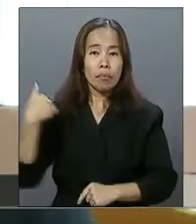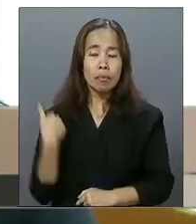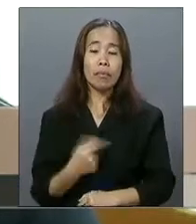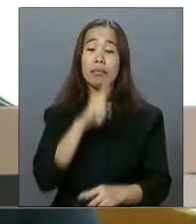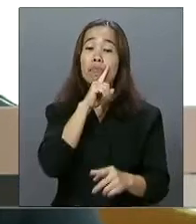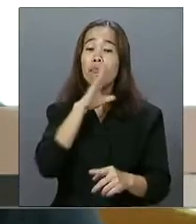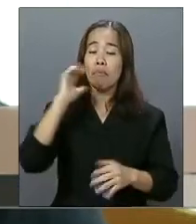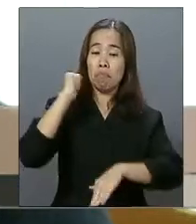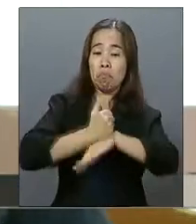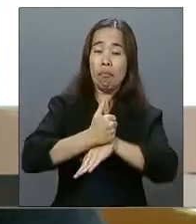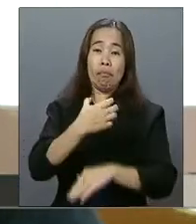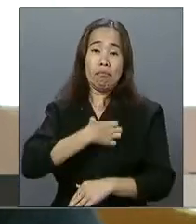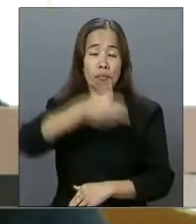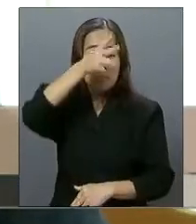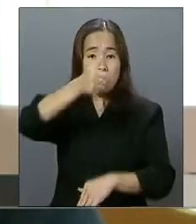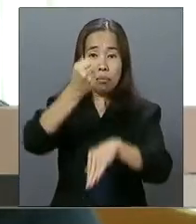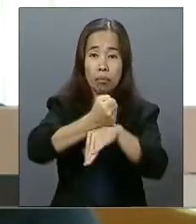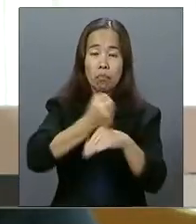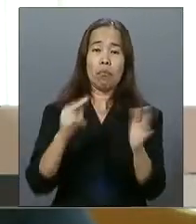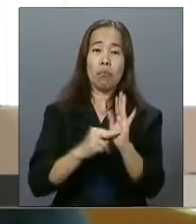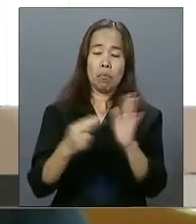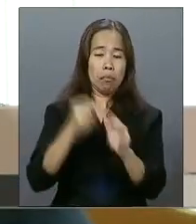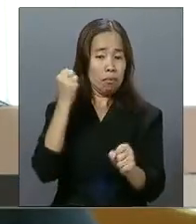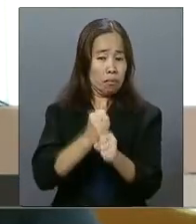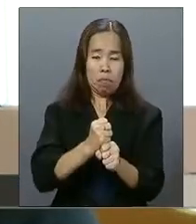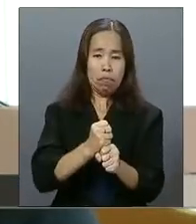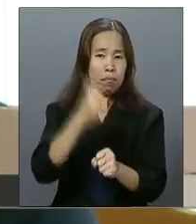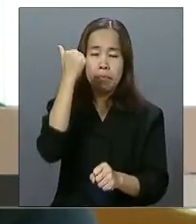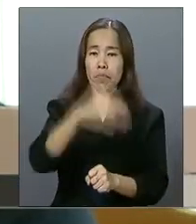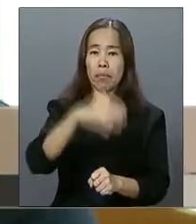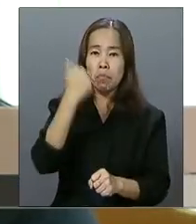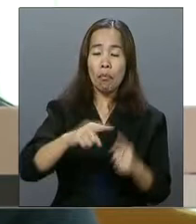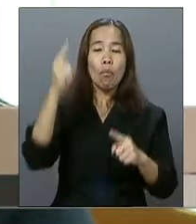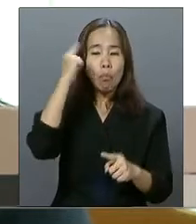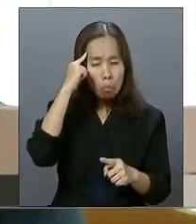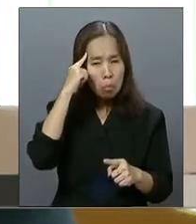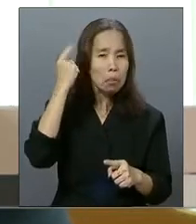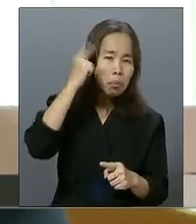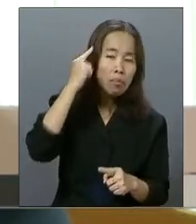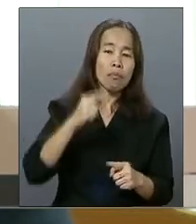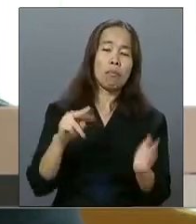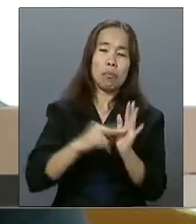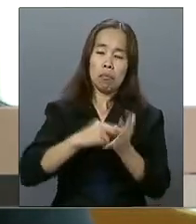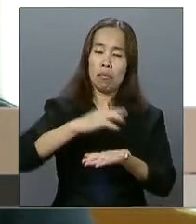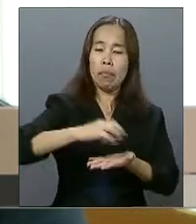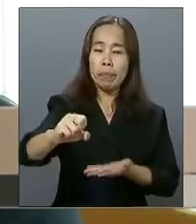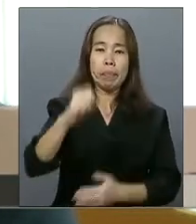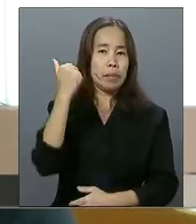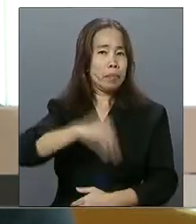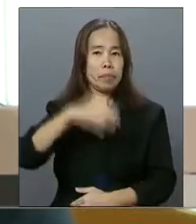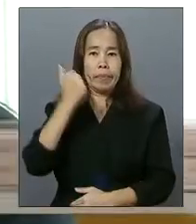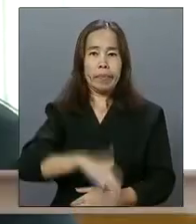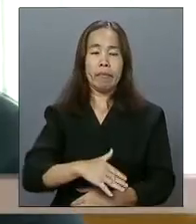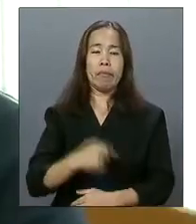ที่คนในชุมชนเองทั้งรู้บ้างและไม่รู้บ้างแต่เขาก็พยายามจะมาเฝ้าระวังว่ามันเกิดอะไร